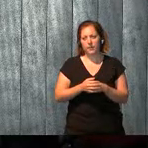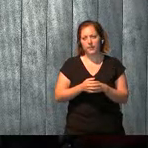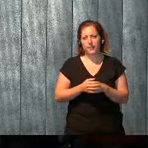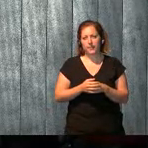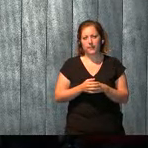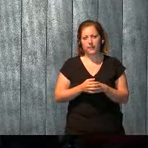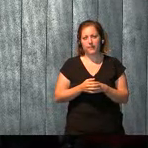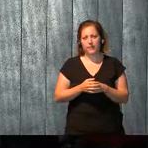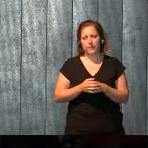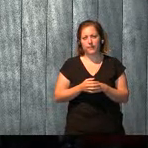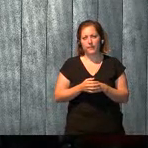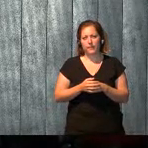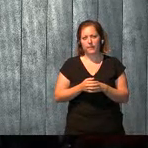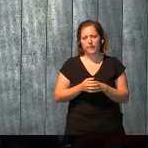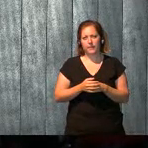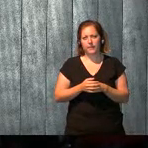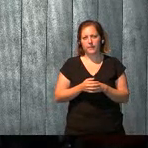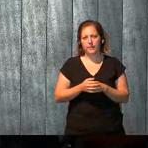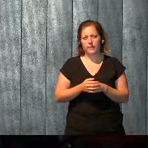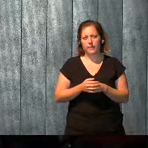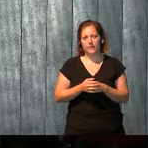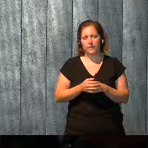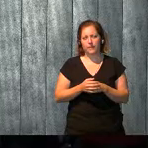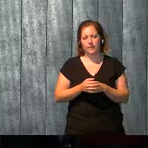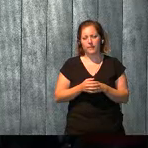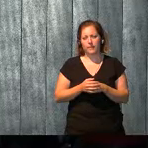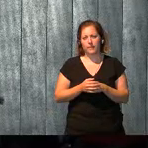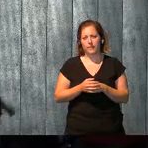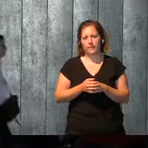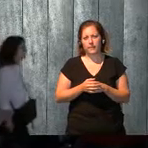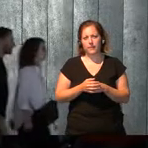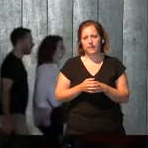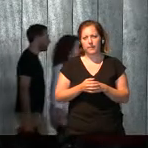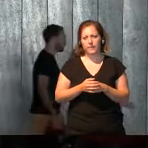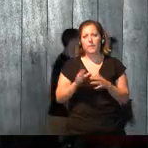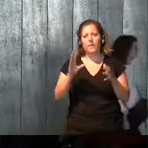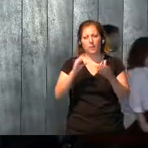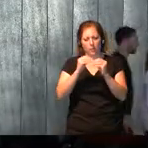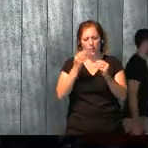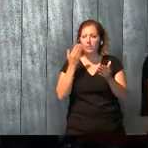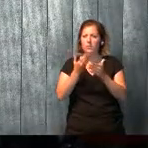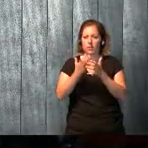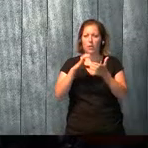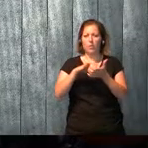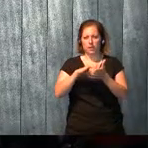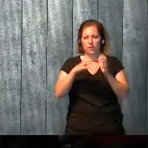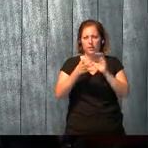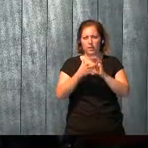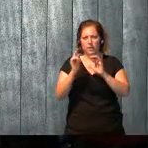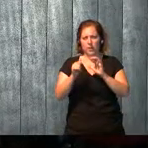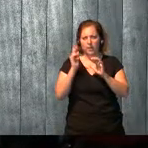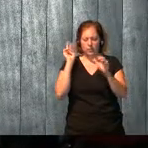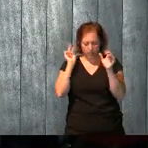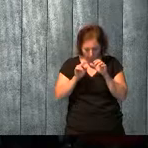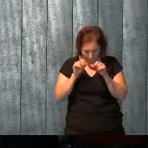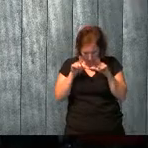ces notions qui sont interdépendantes et complexes doivent être vues dans leur globalité.